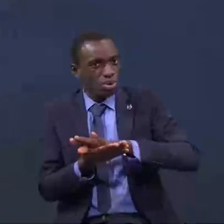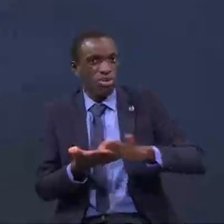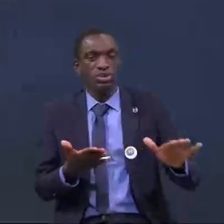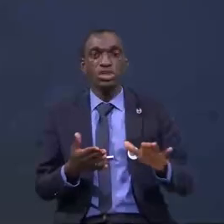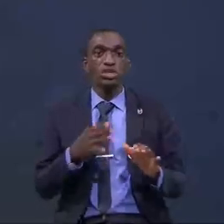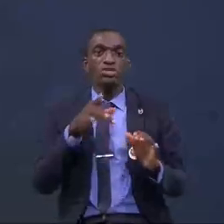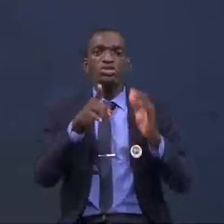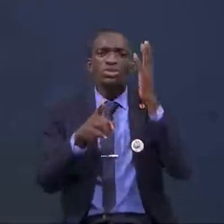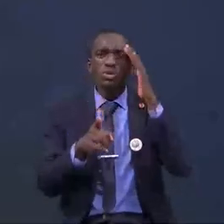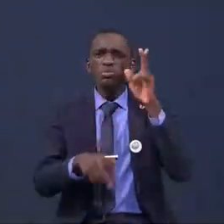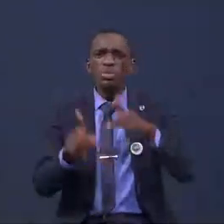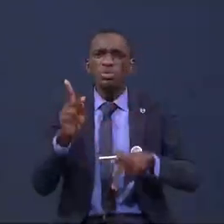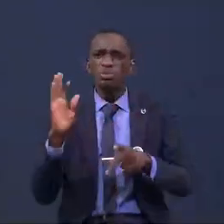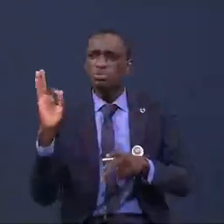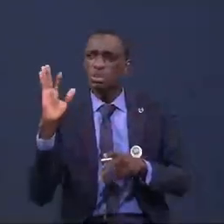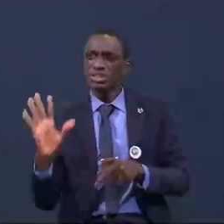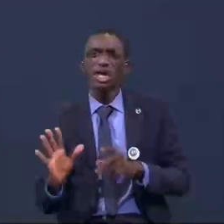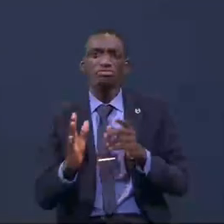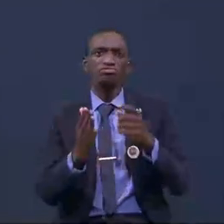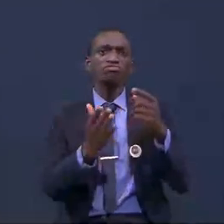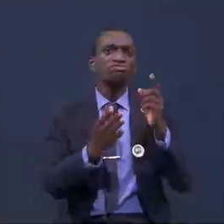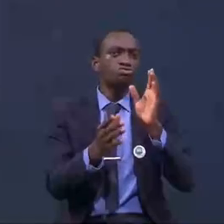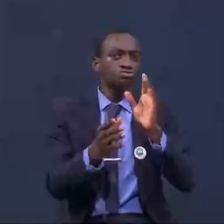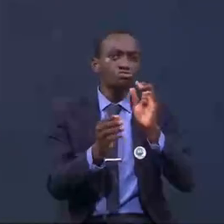Vous voyez, il n'y a pas d'assurance, d'assurance.